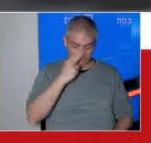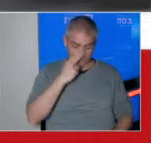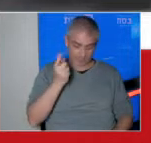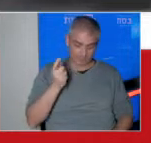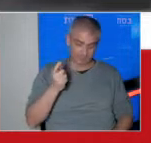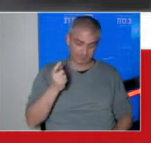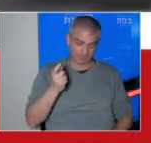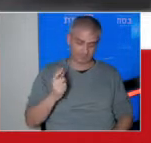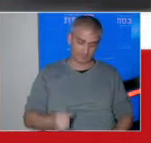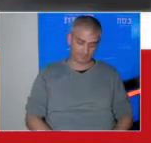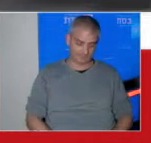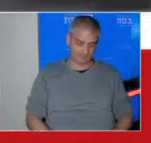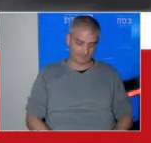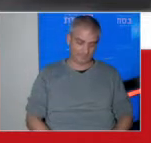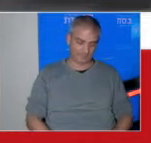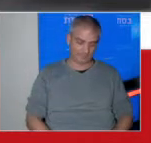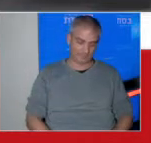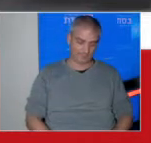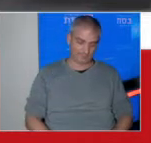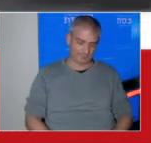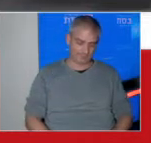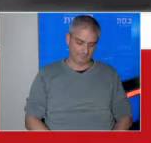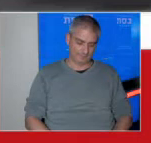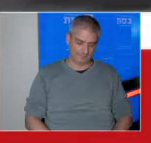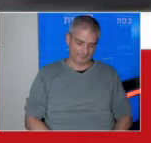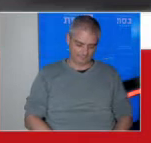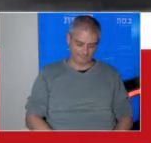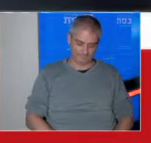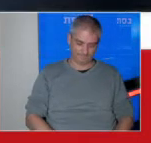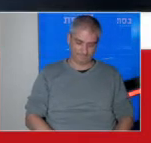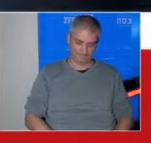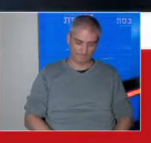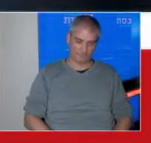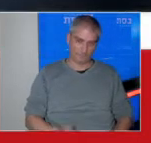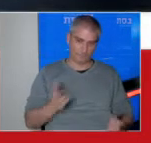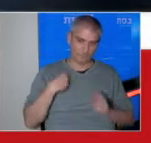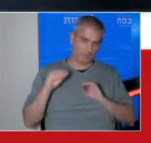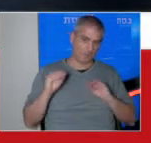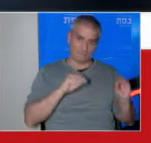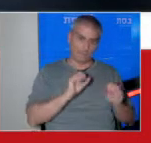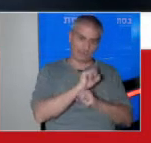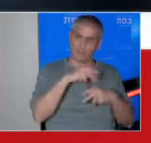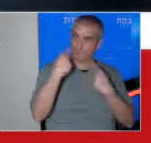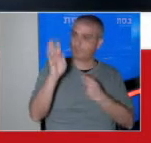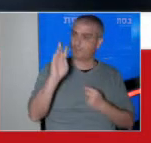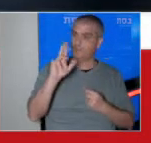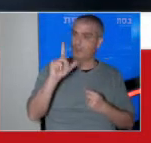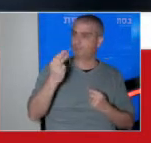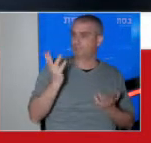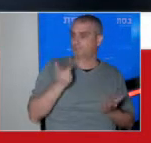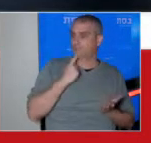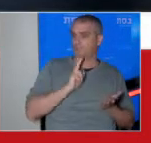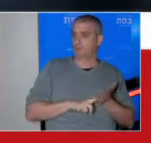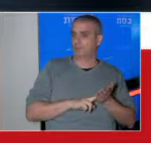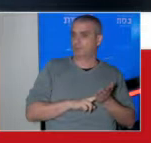לעשות משהו, אוקיי. לדעתי אז, זה לא הוגן לגמרי. אז בואו נעביר את הטענה הזאת, אלי, חזרה אל ברלי קרומבי, יש פה טענה